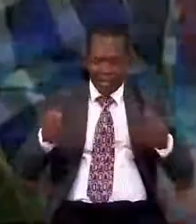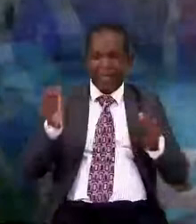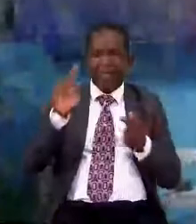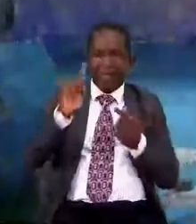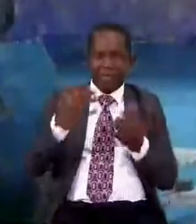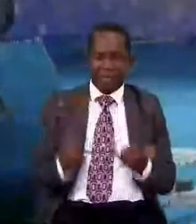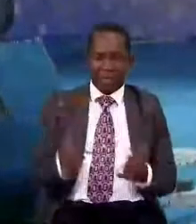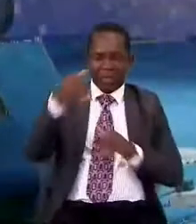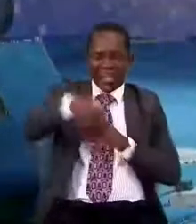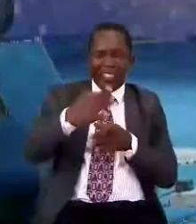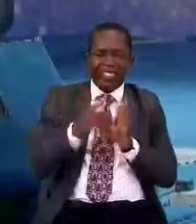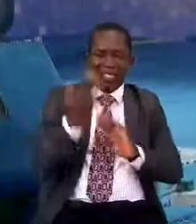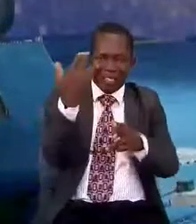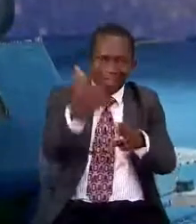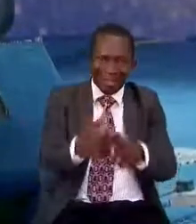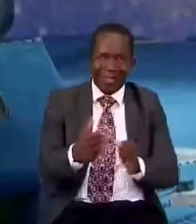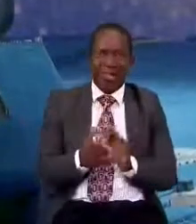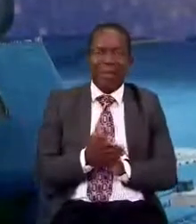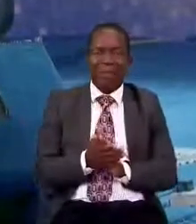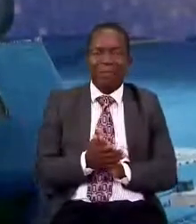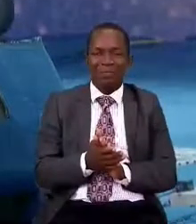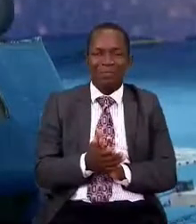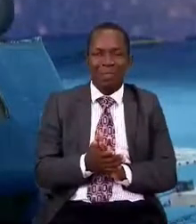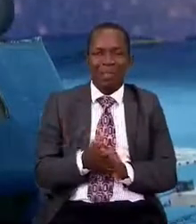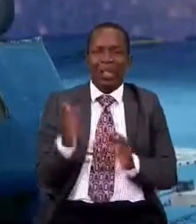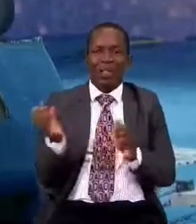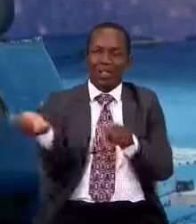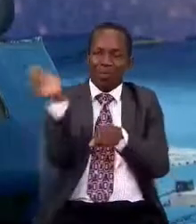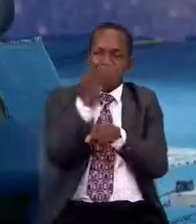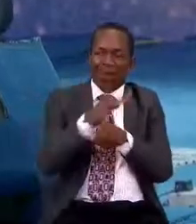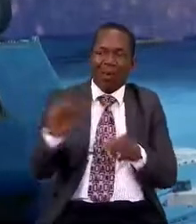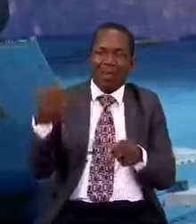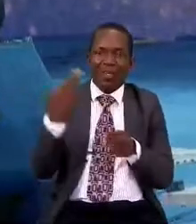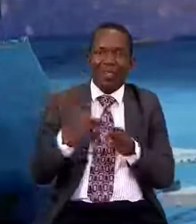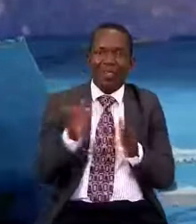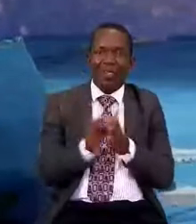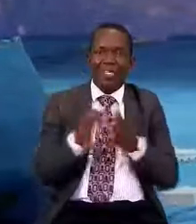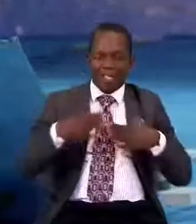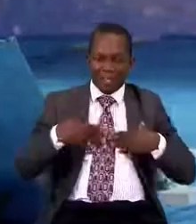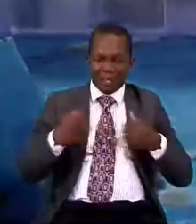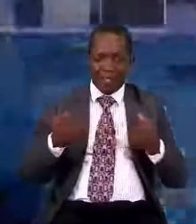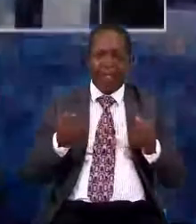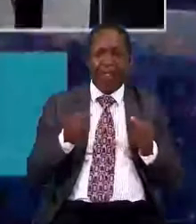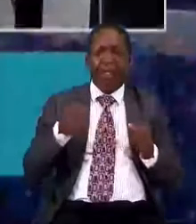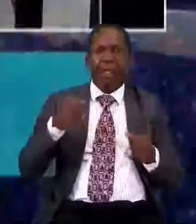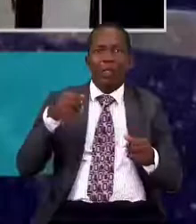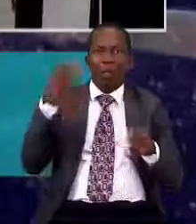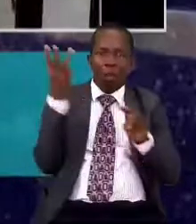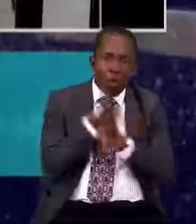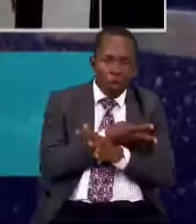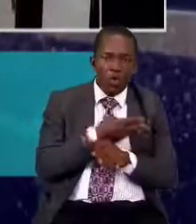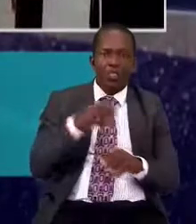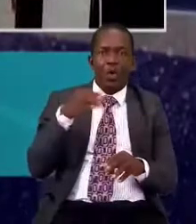Le nom prédominant qui guérit les pires des maladies. Maintenant, le numéro 3, le nom précieux